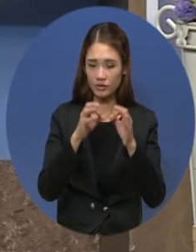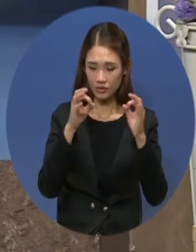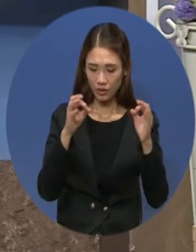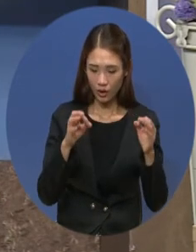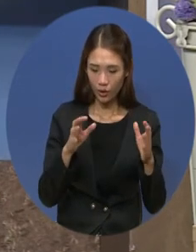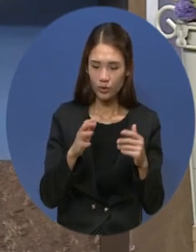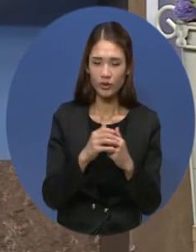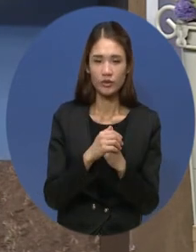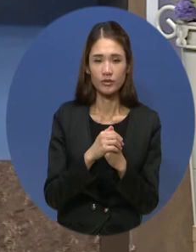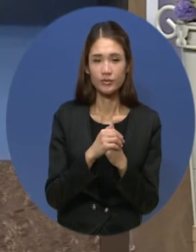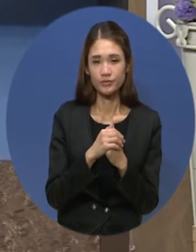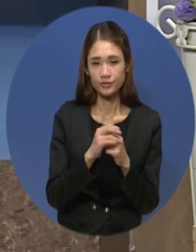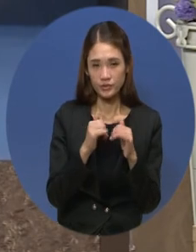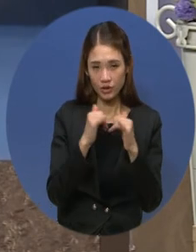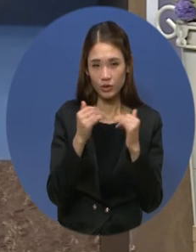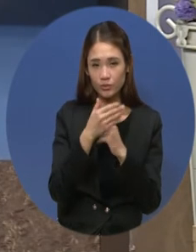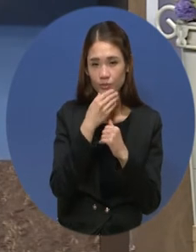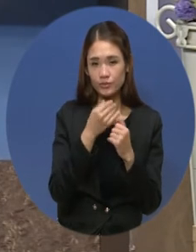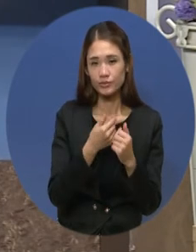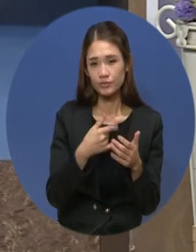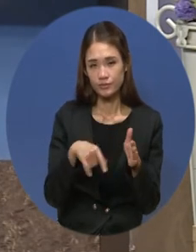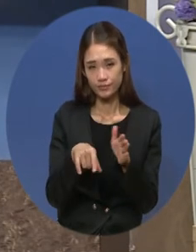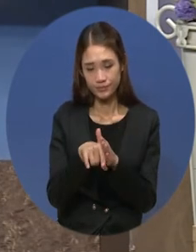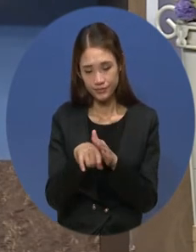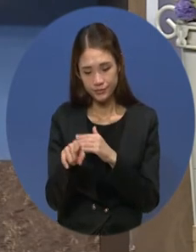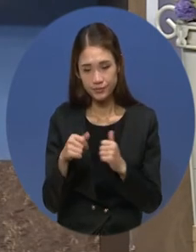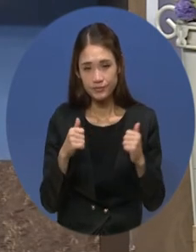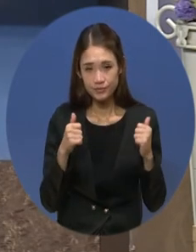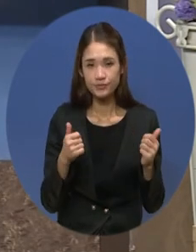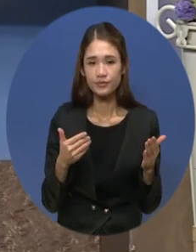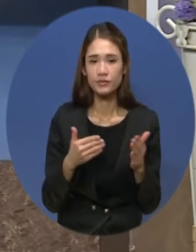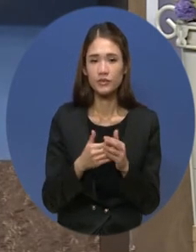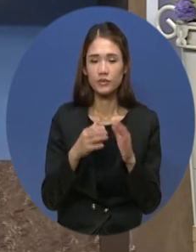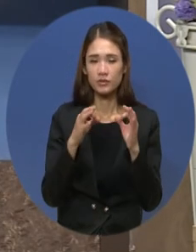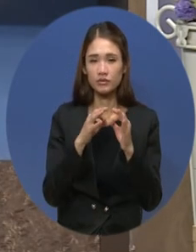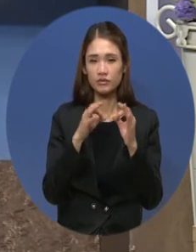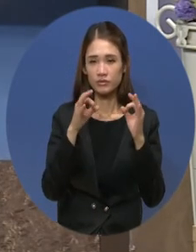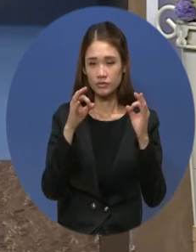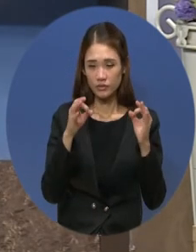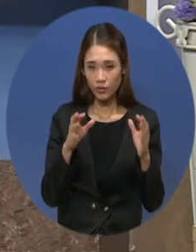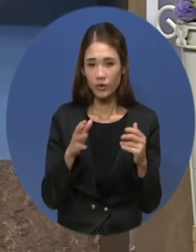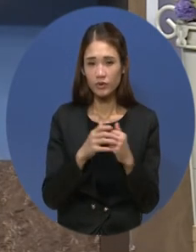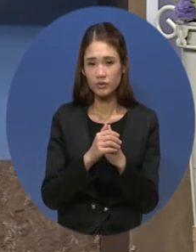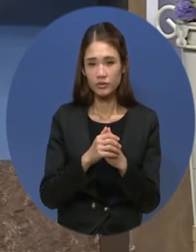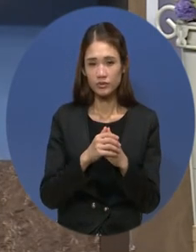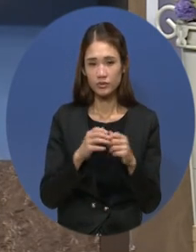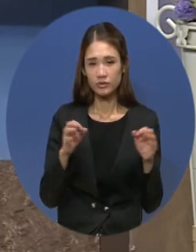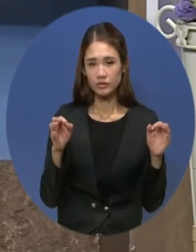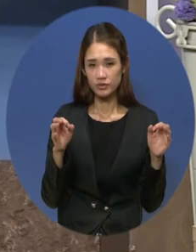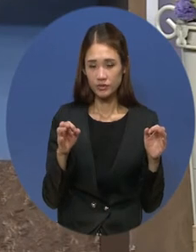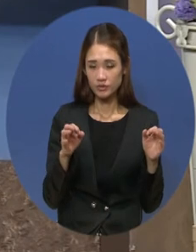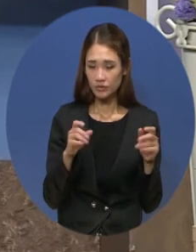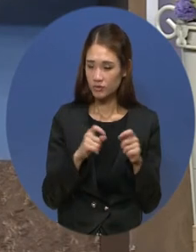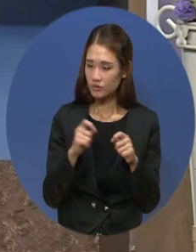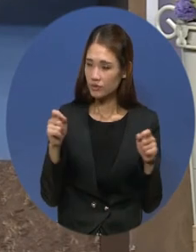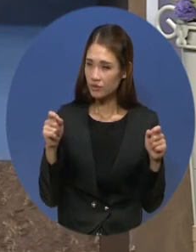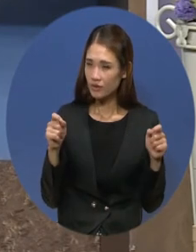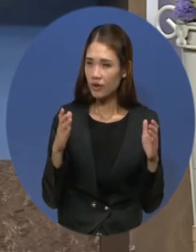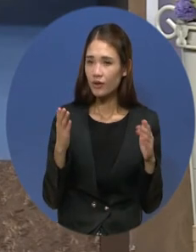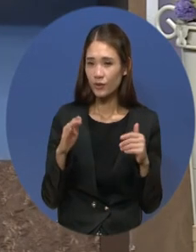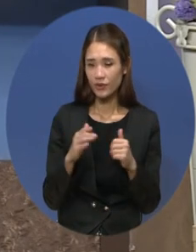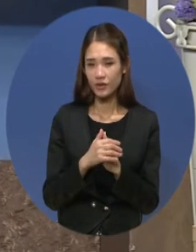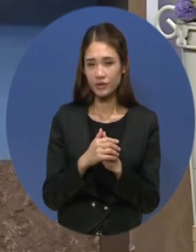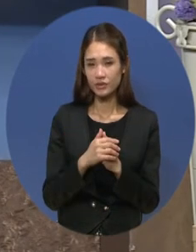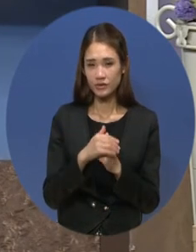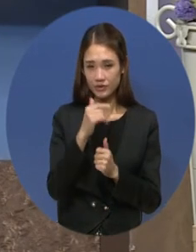년이라는 기간 동안 사회 복지를 위해서 열심히 힘써 보셨는데요 그동안 이게 참 짤 지아는 기간인 만큼 여러